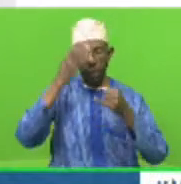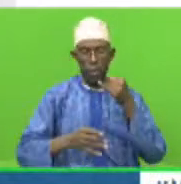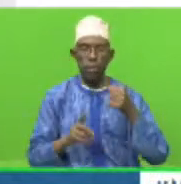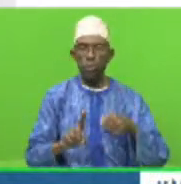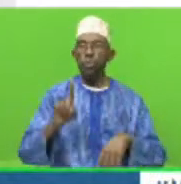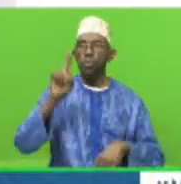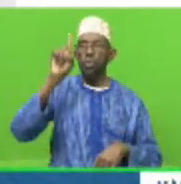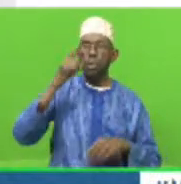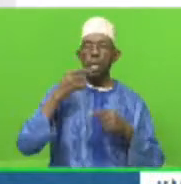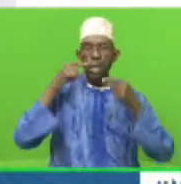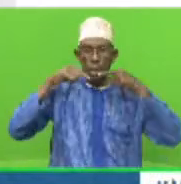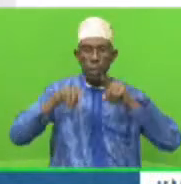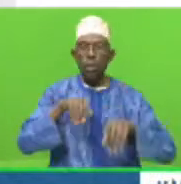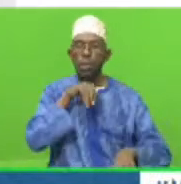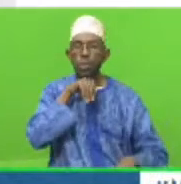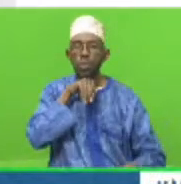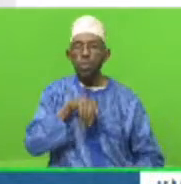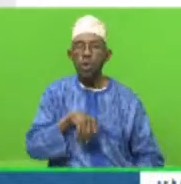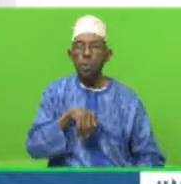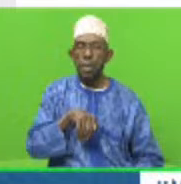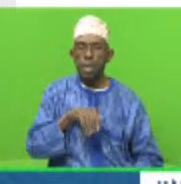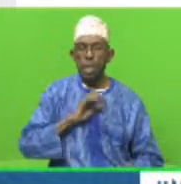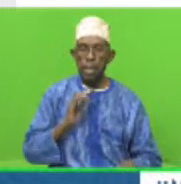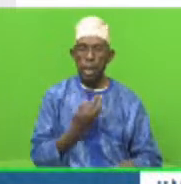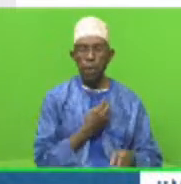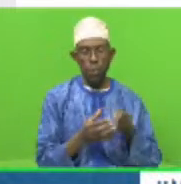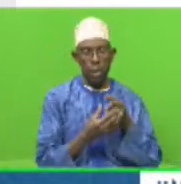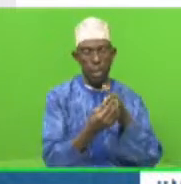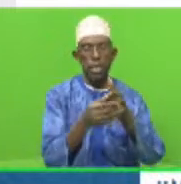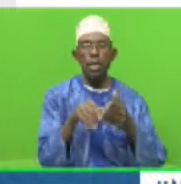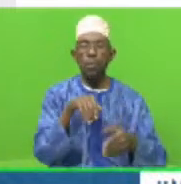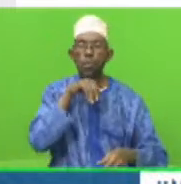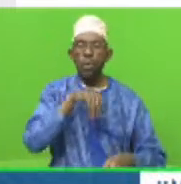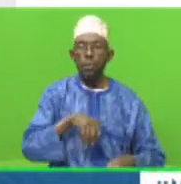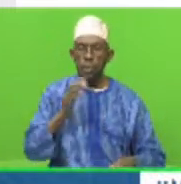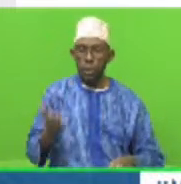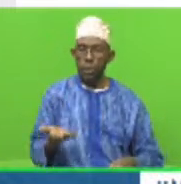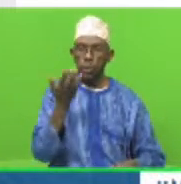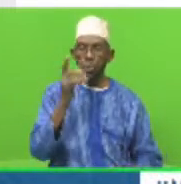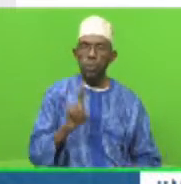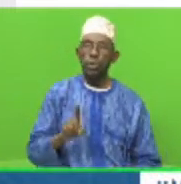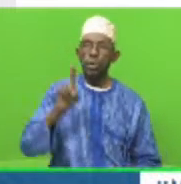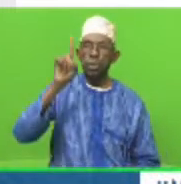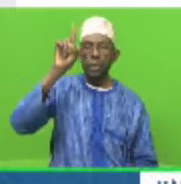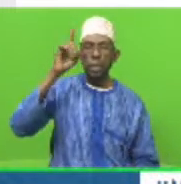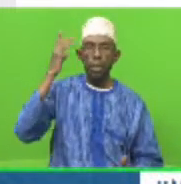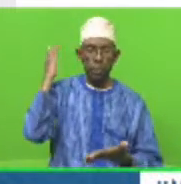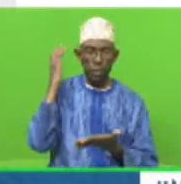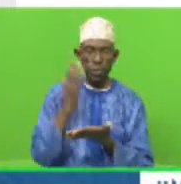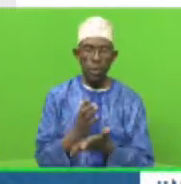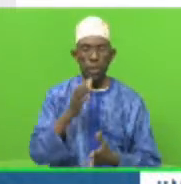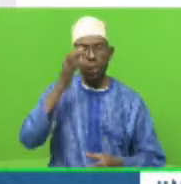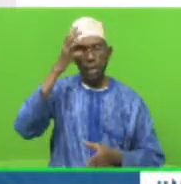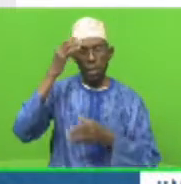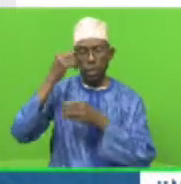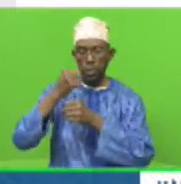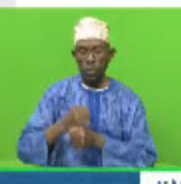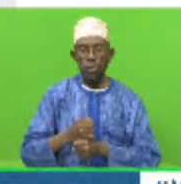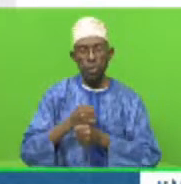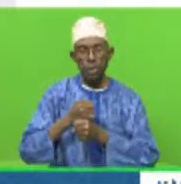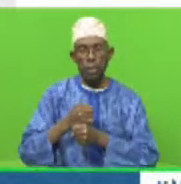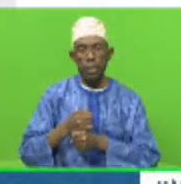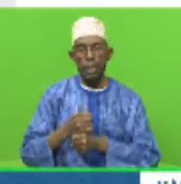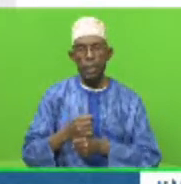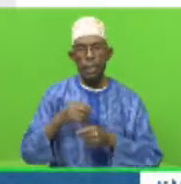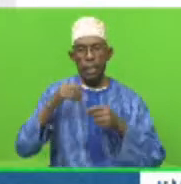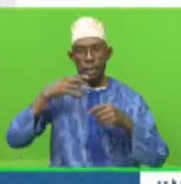والآخرين، وأشهد أن نبينا وسيدنا محمدًا عبده ورسوله الصادق الأمين. اللهم صل